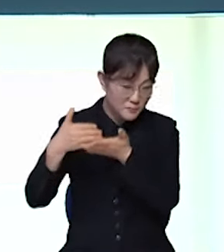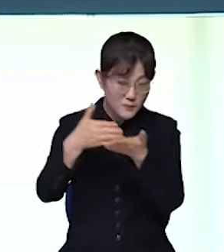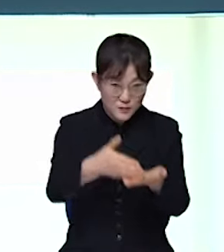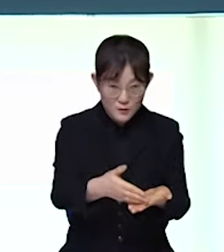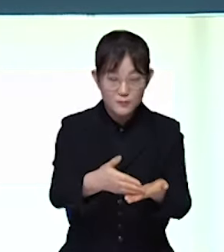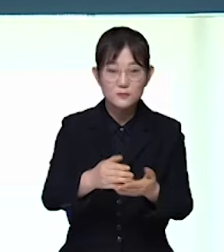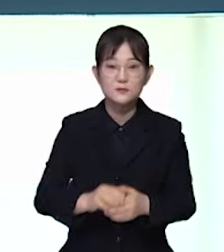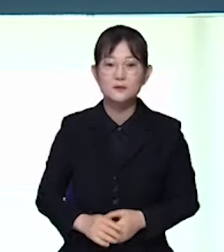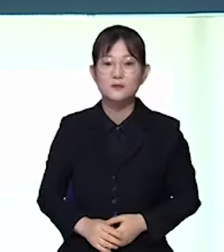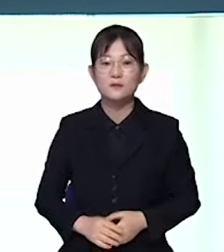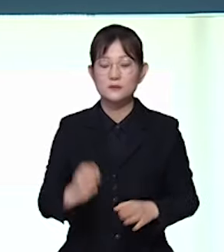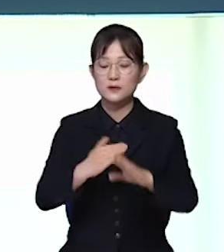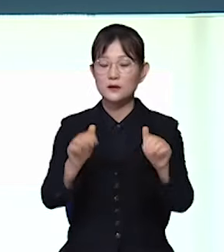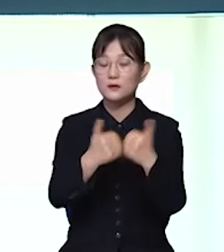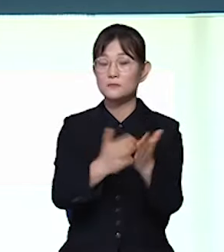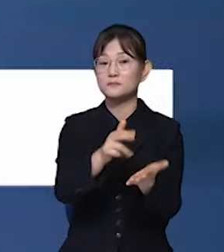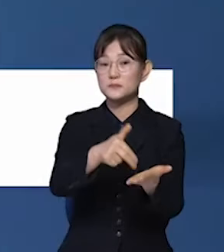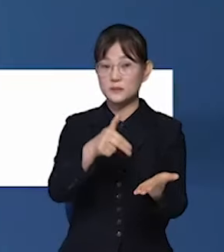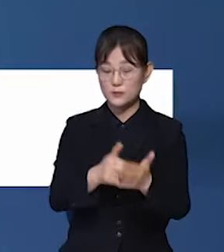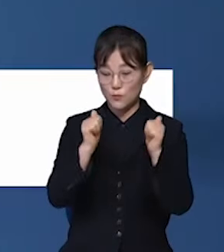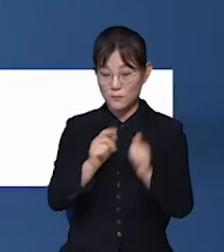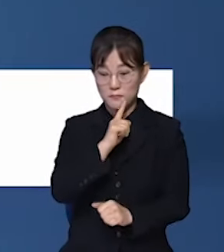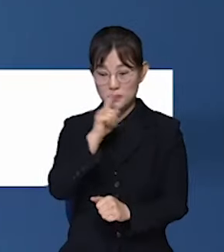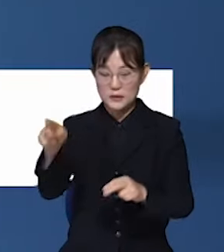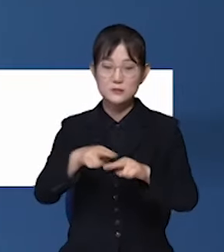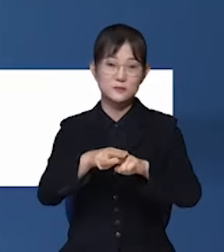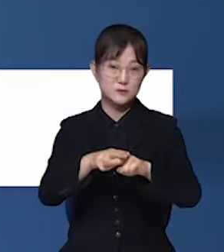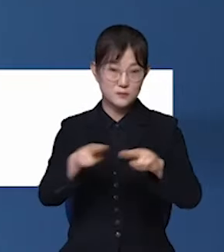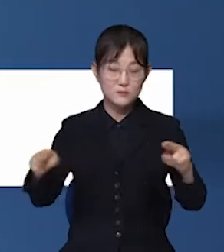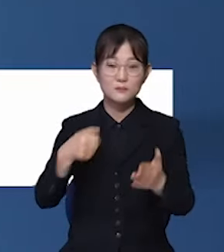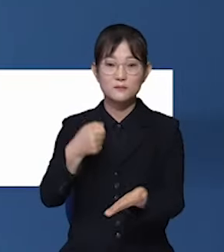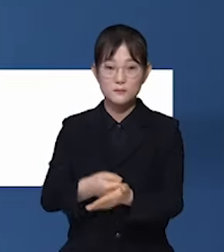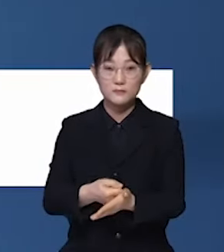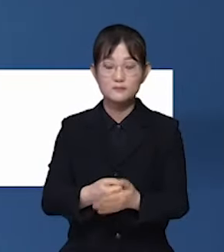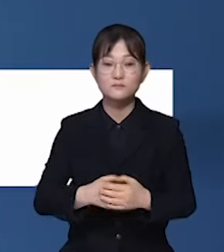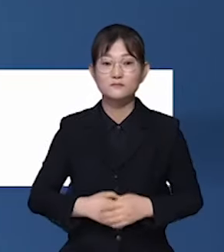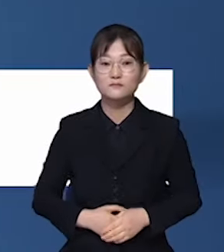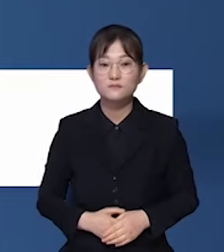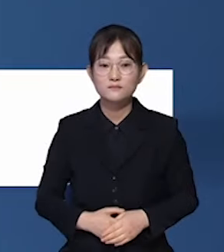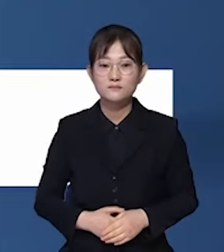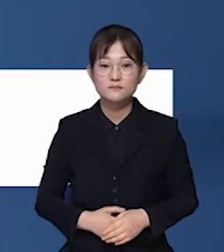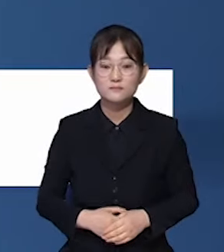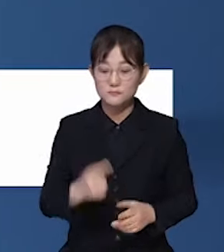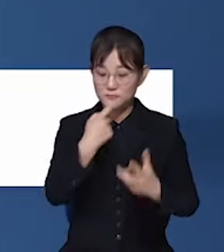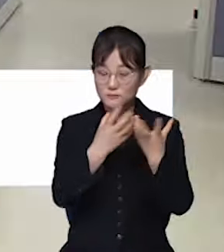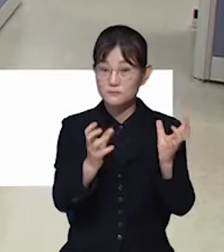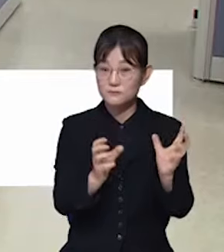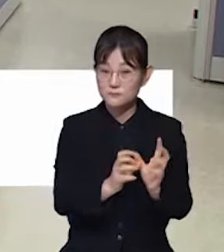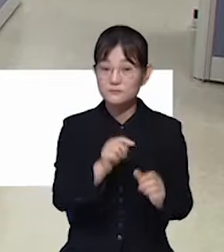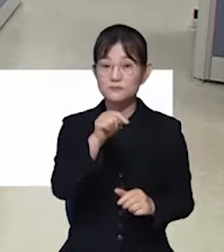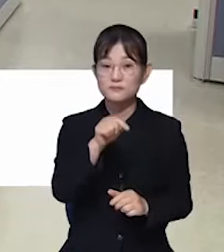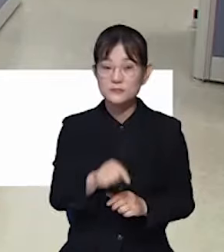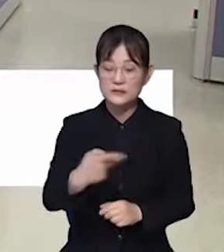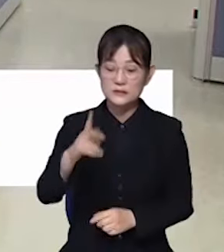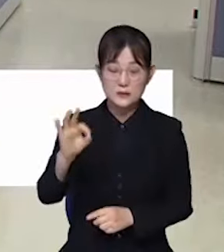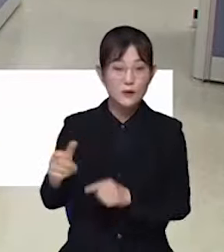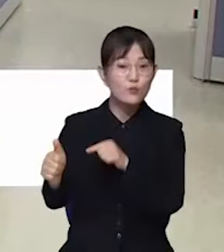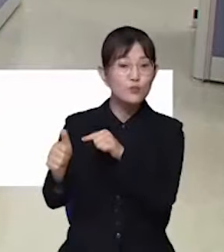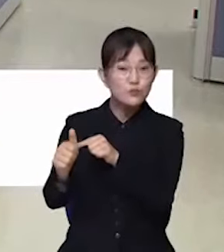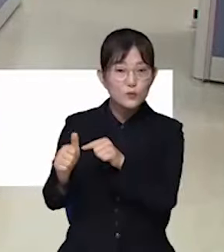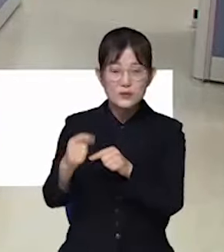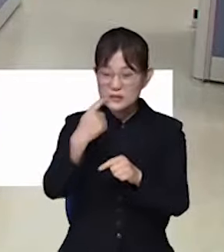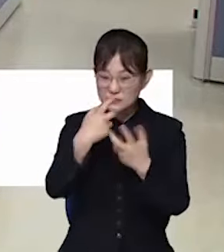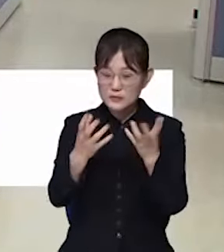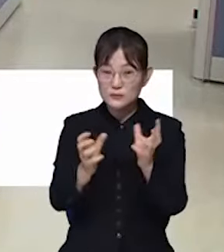제안하면서 당 차원에서 고소고발을 취하하기로 했다고 밝혔습니다. 앞서 민주당 전남도당은 장 후보가